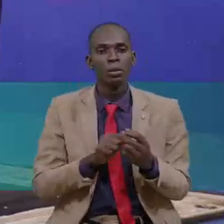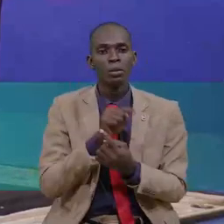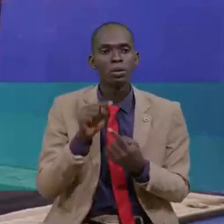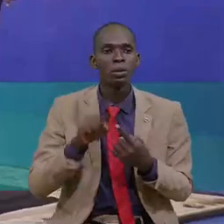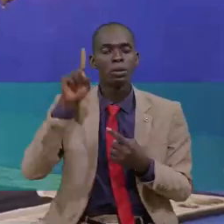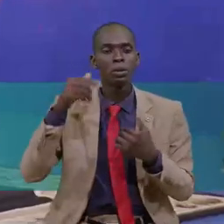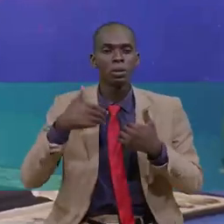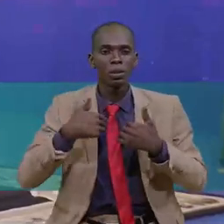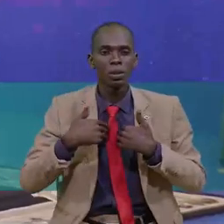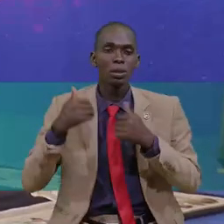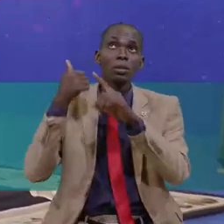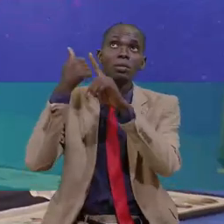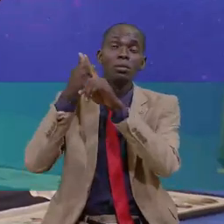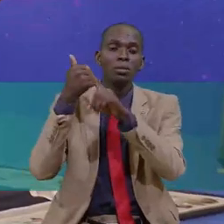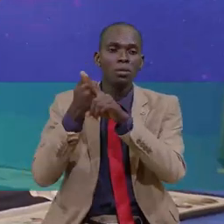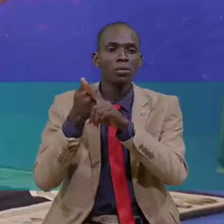la purification